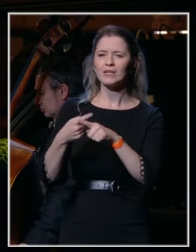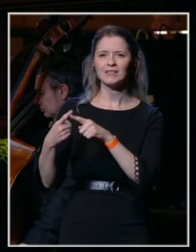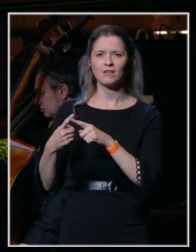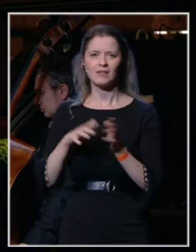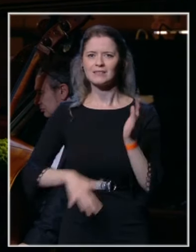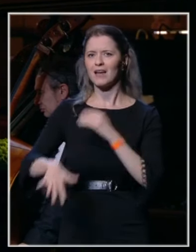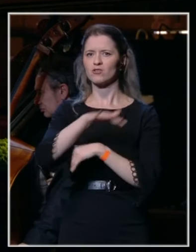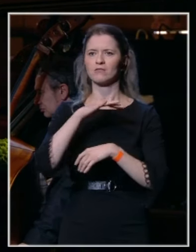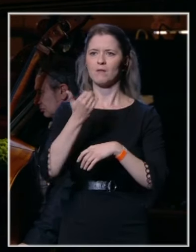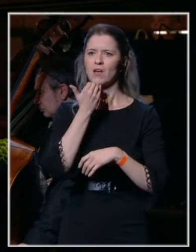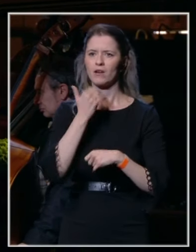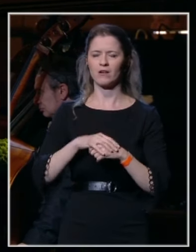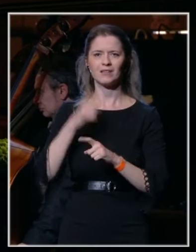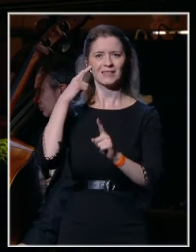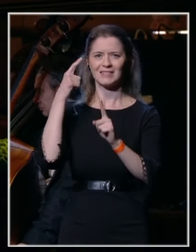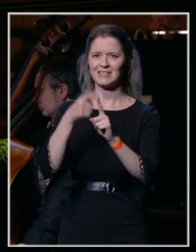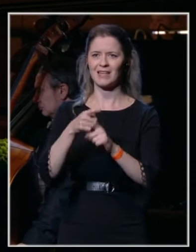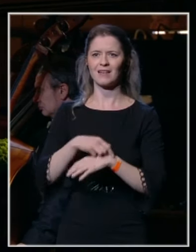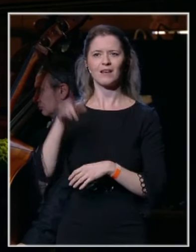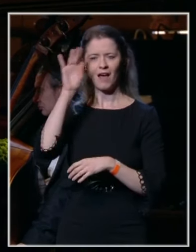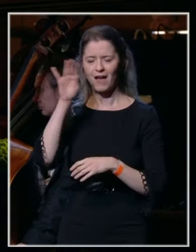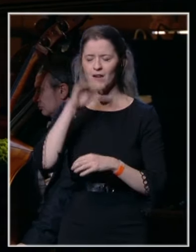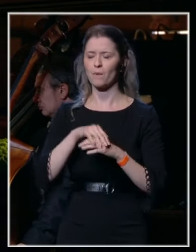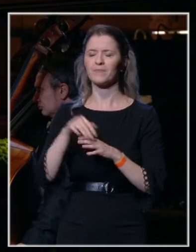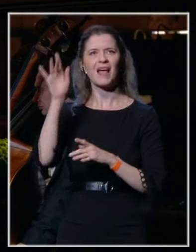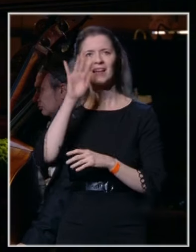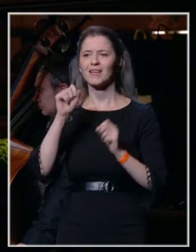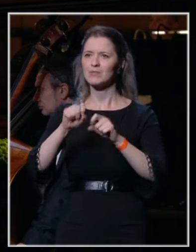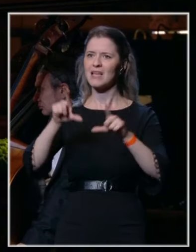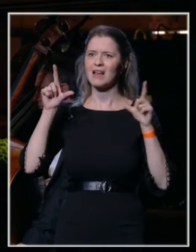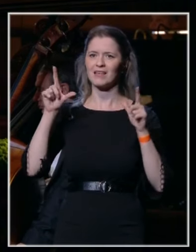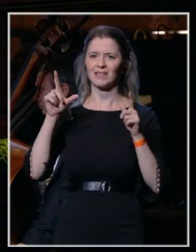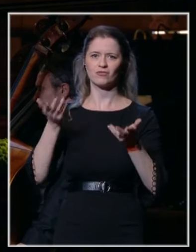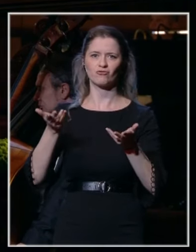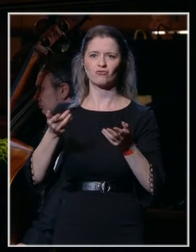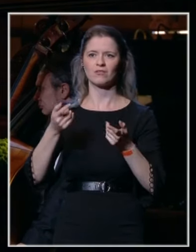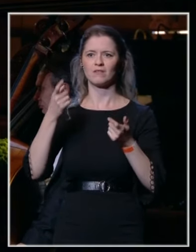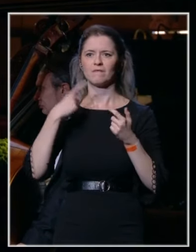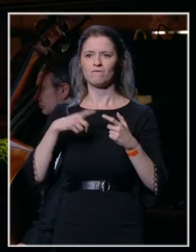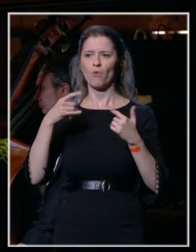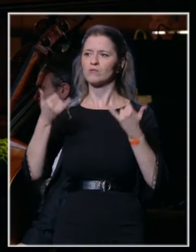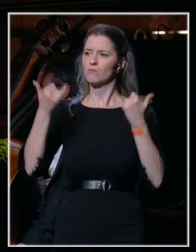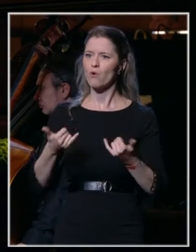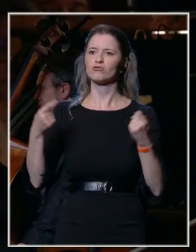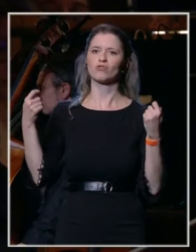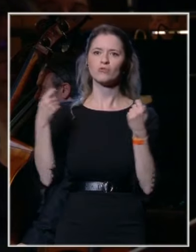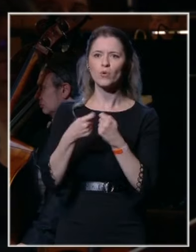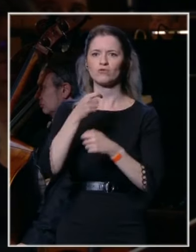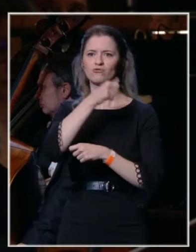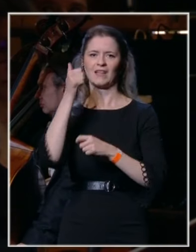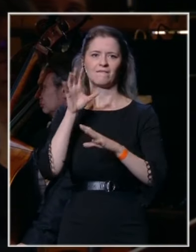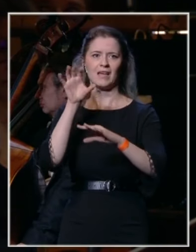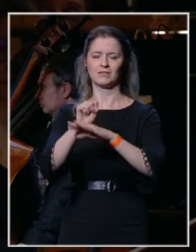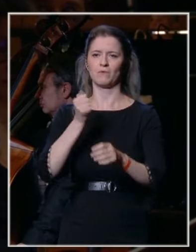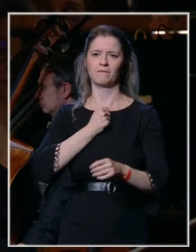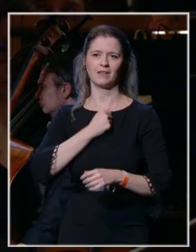akarat, cél, álom és elképzelés jutott ekkor közös nevezőre.